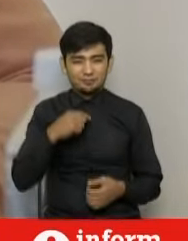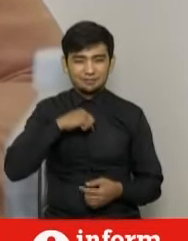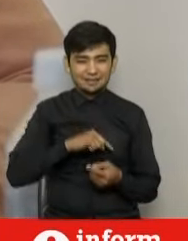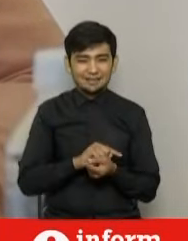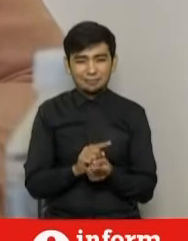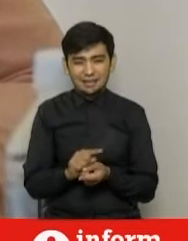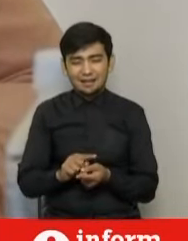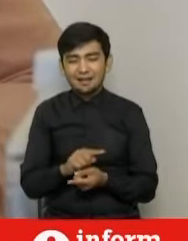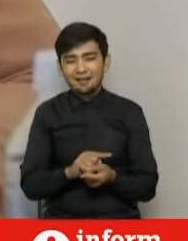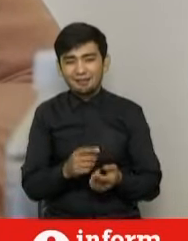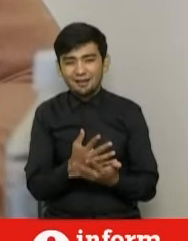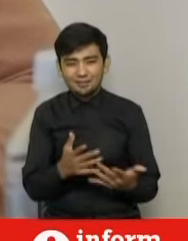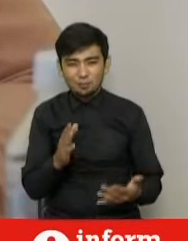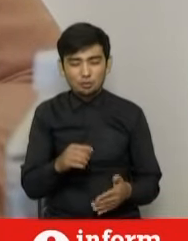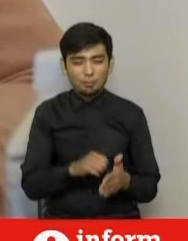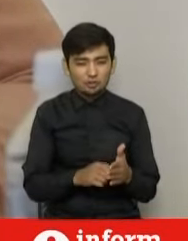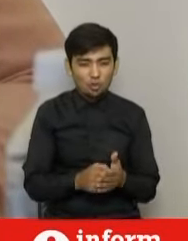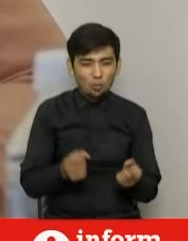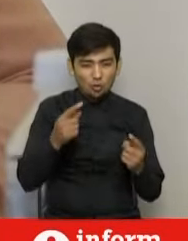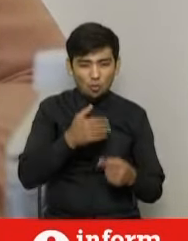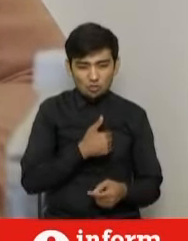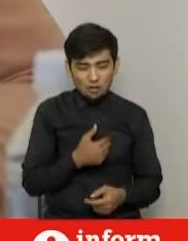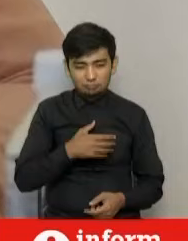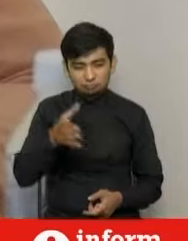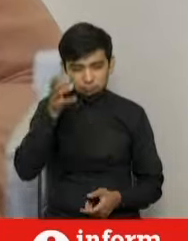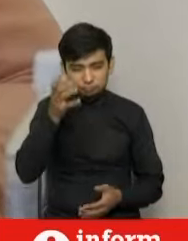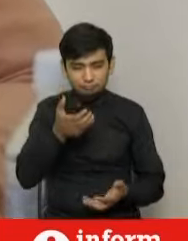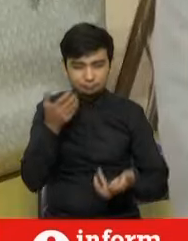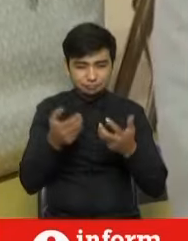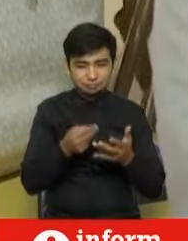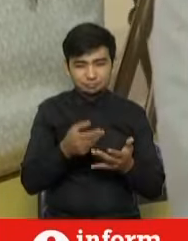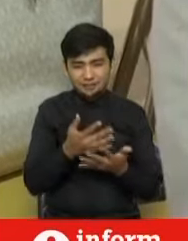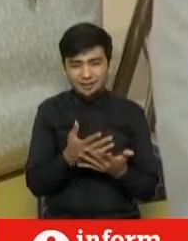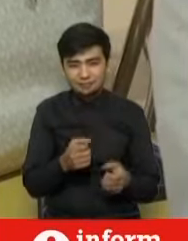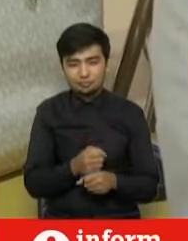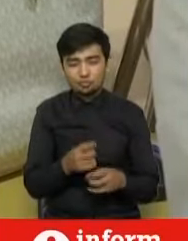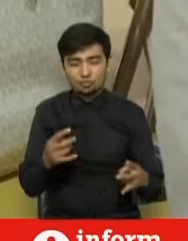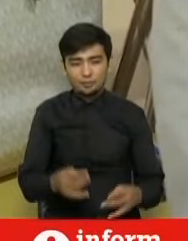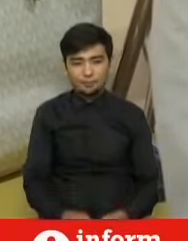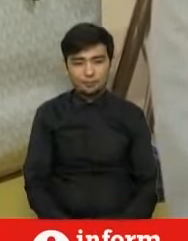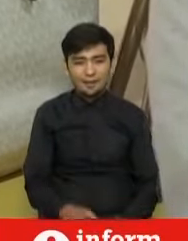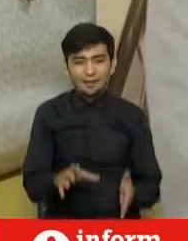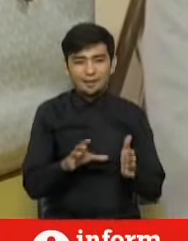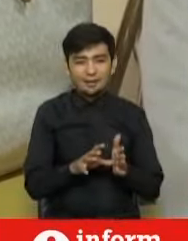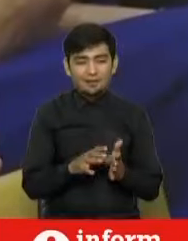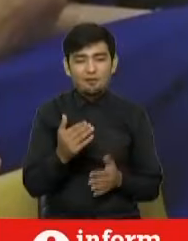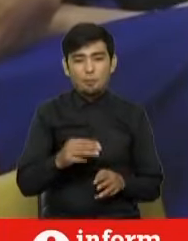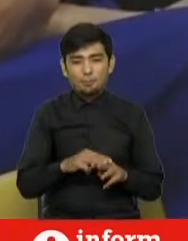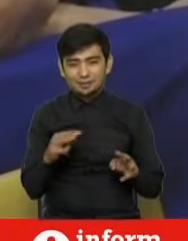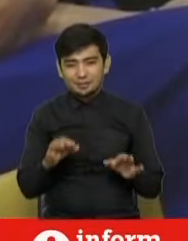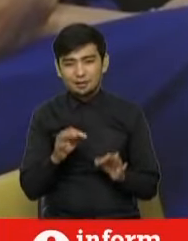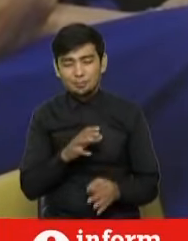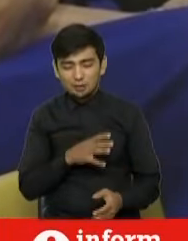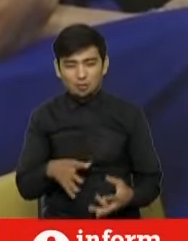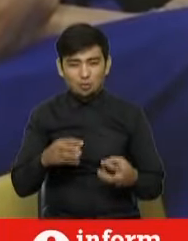өзгерістерге себепкер болған-болмаған анықтау үшін ғылыми зерттеу жұмыстарын жасау қажет. Ал энергетика министрлігінің өкілдері келтірген